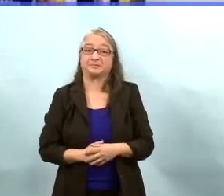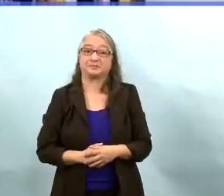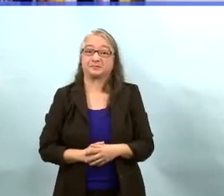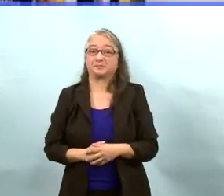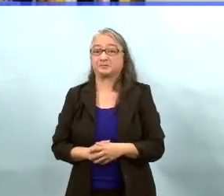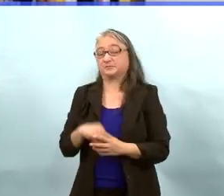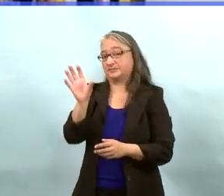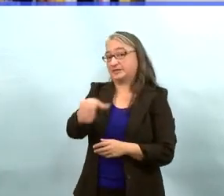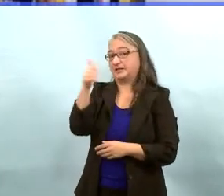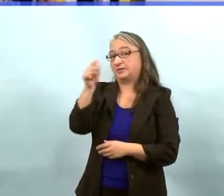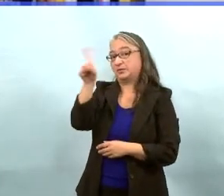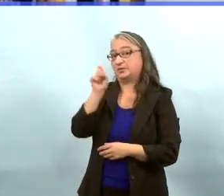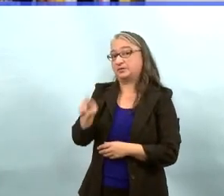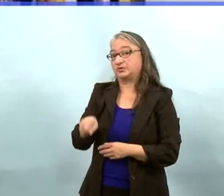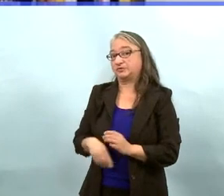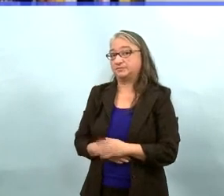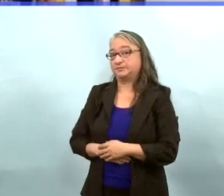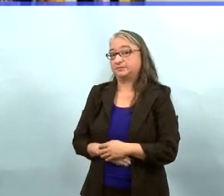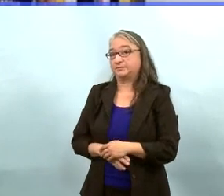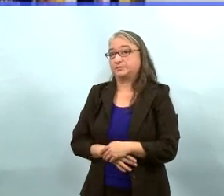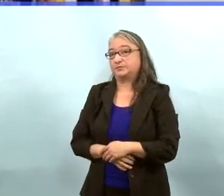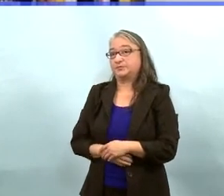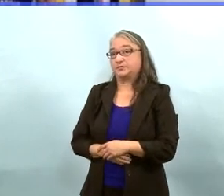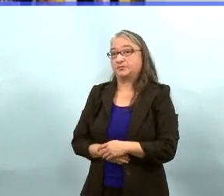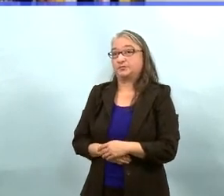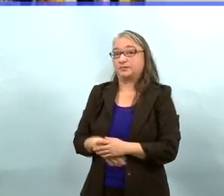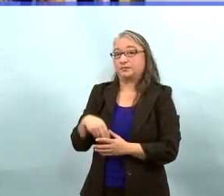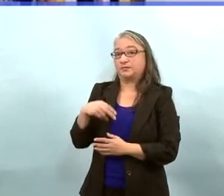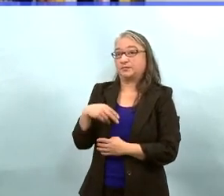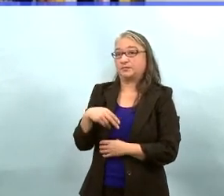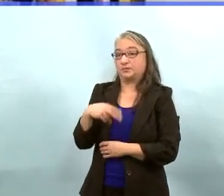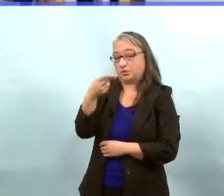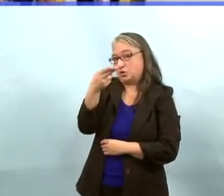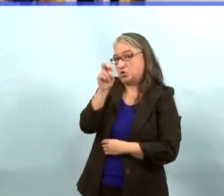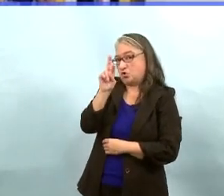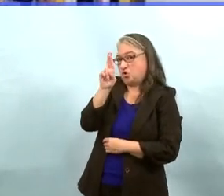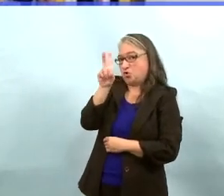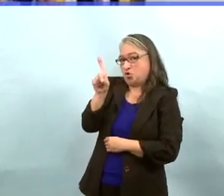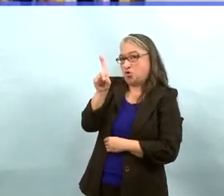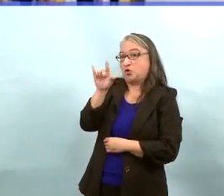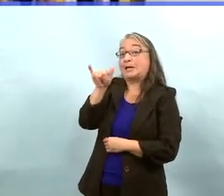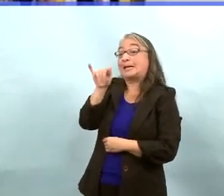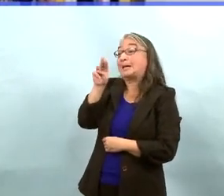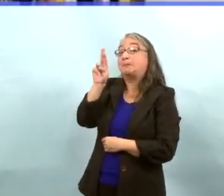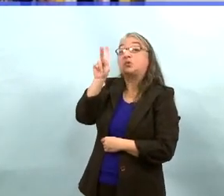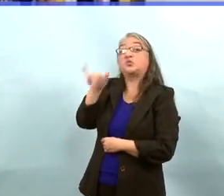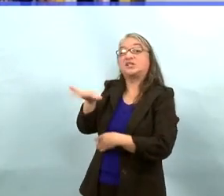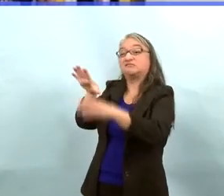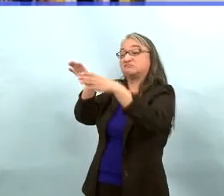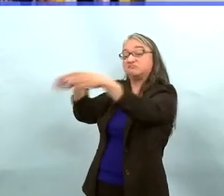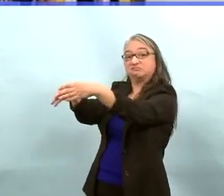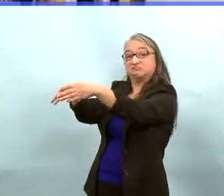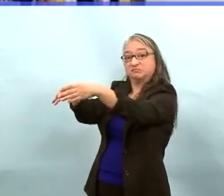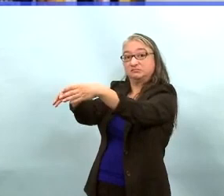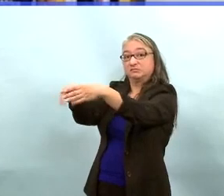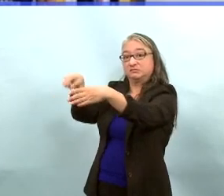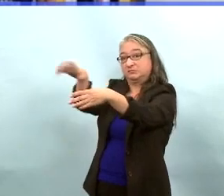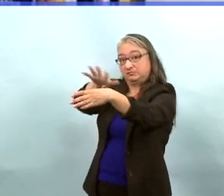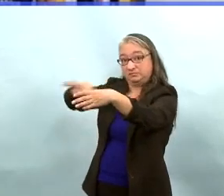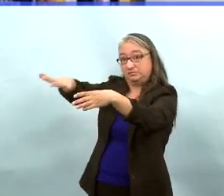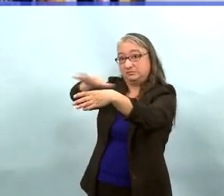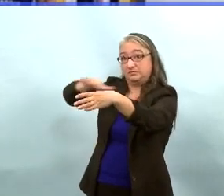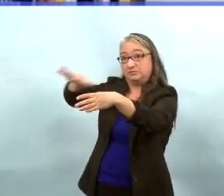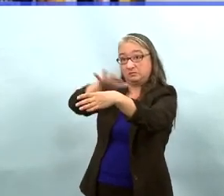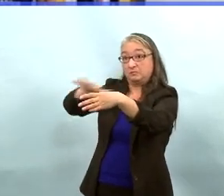Alors, Dr. Rammer, je sais que l'immunité de groupe, ce n'est pas votre terme préféré, mais je crois que même ceux qui n'ont pas